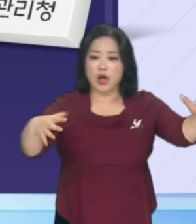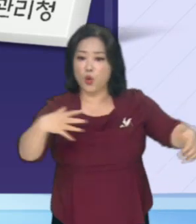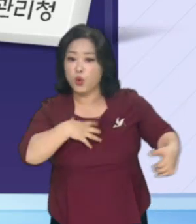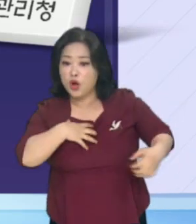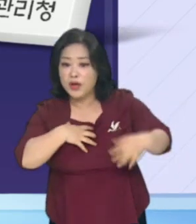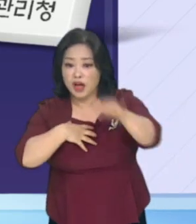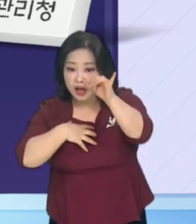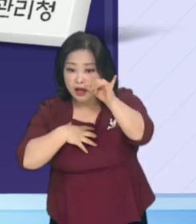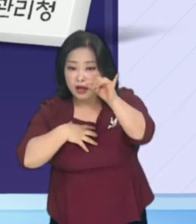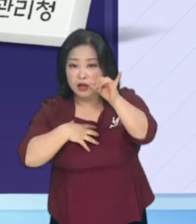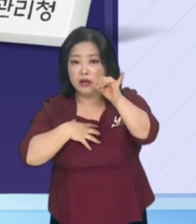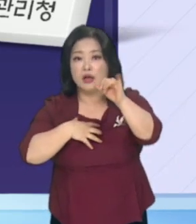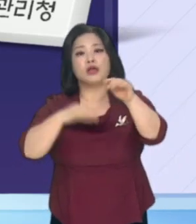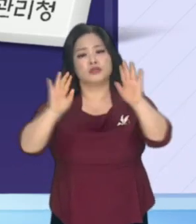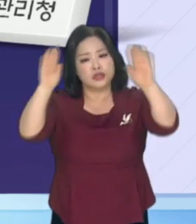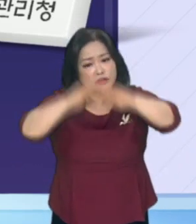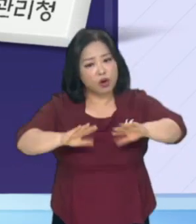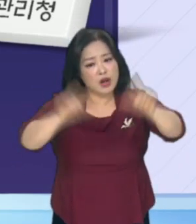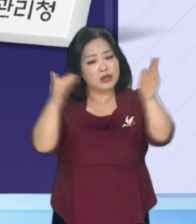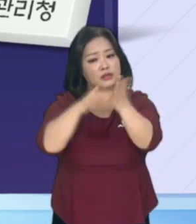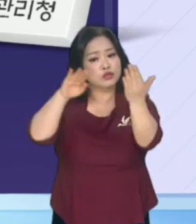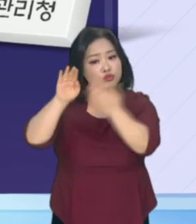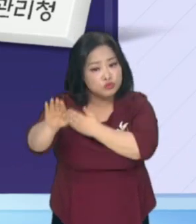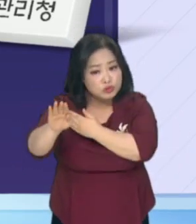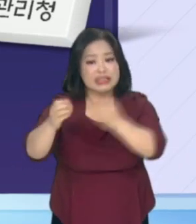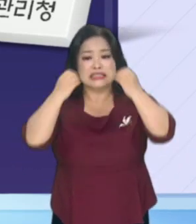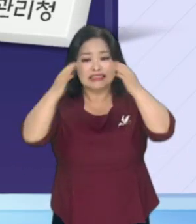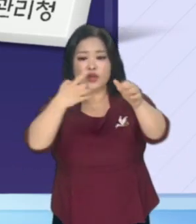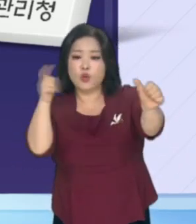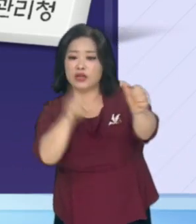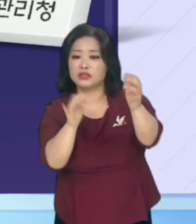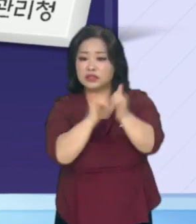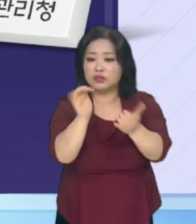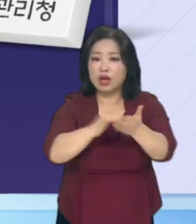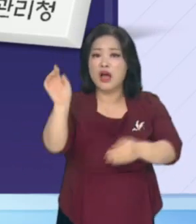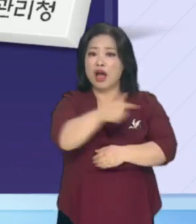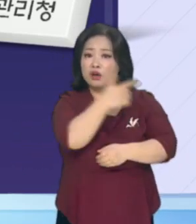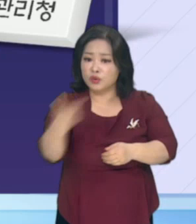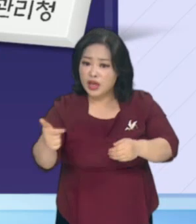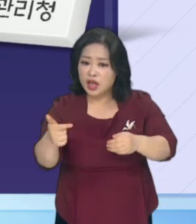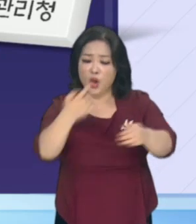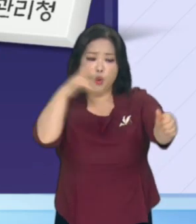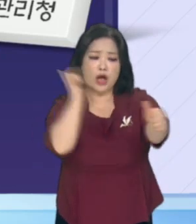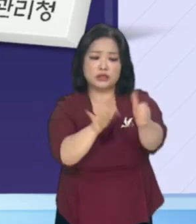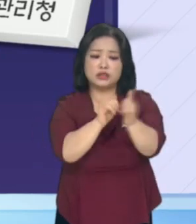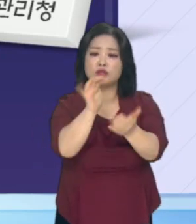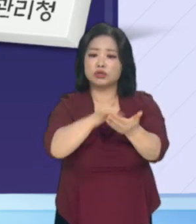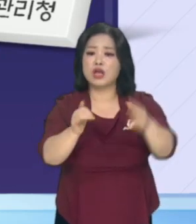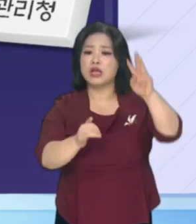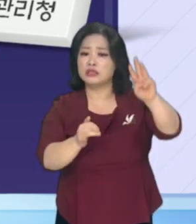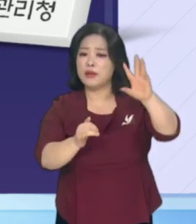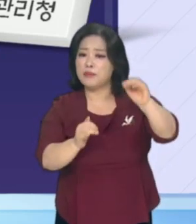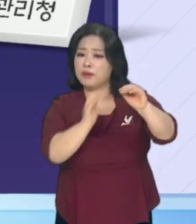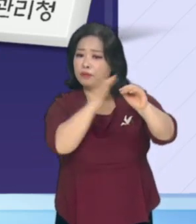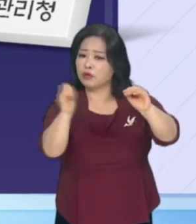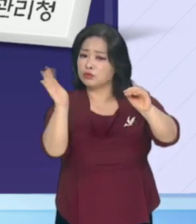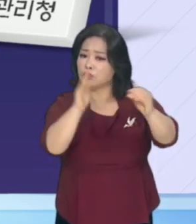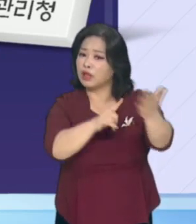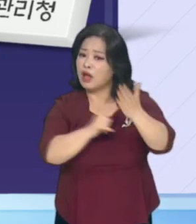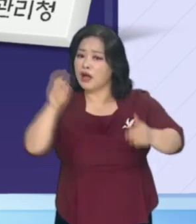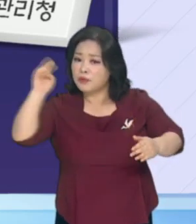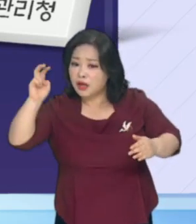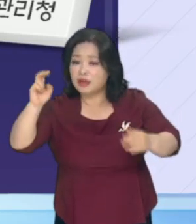있습니다. 방역당국이 설 연휴 뒤인 다음 달 신규 확진자 수가 하루 최대 3만 명 이상에 달할 수 있다는 전망을 내놓은